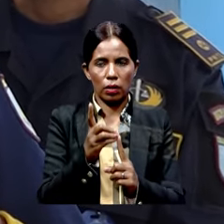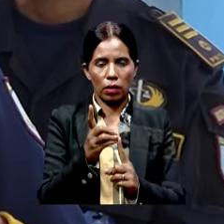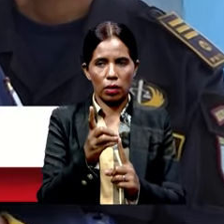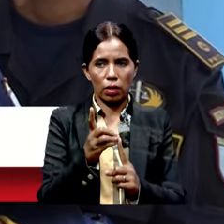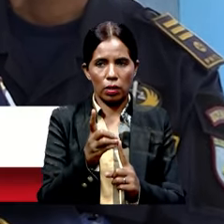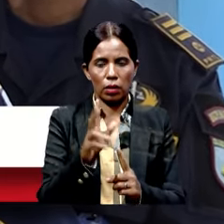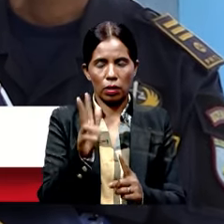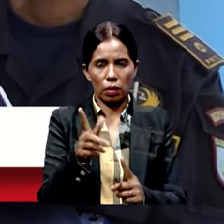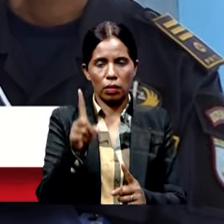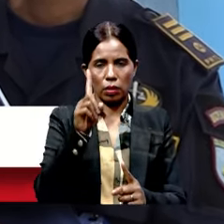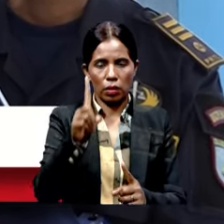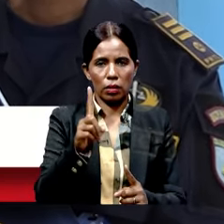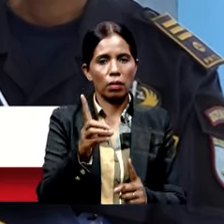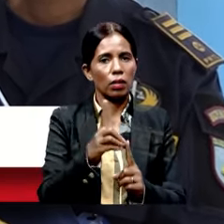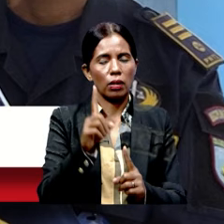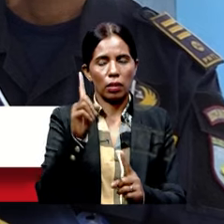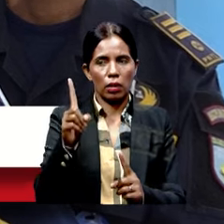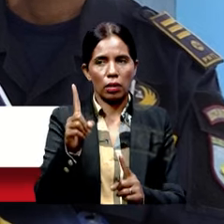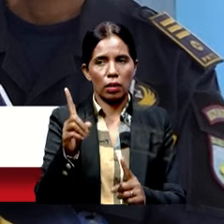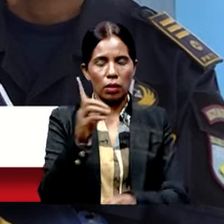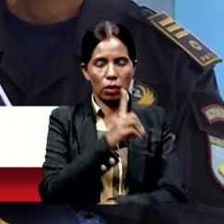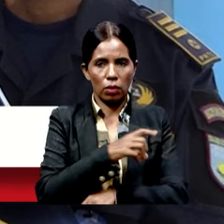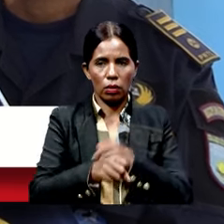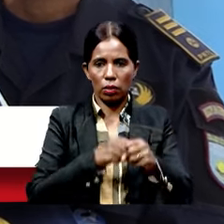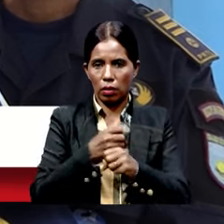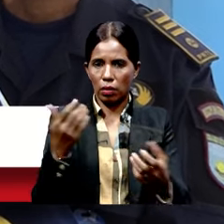dia 31 ou dia 1, loron ananobu ninian,